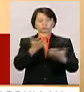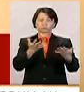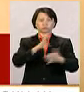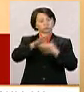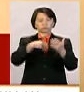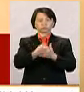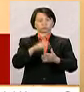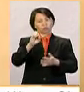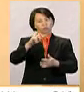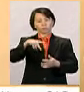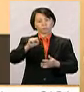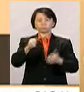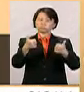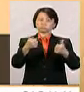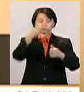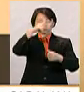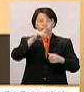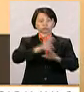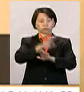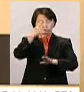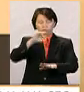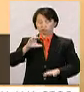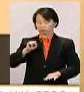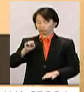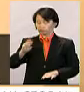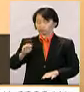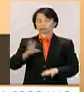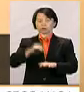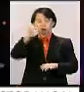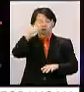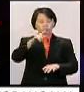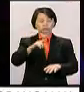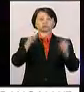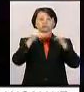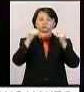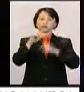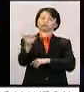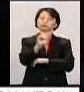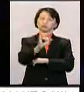itu operasi bukan sahaja untuk SSM tetapi untuk pihak swasta juga.